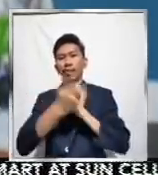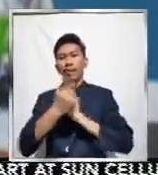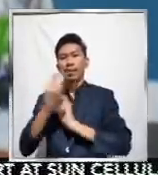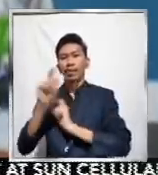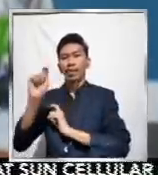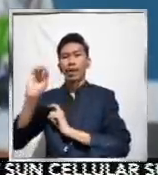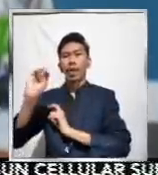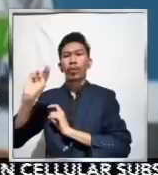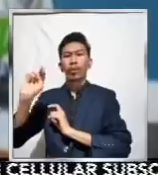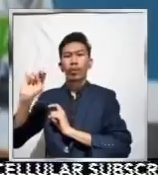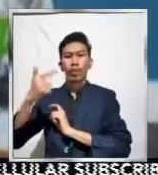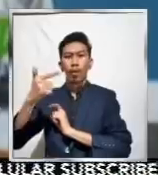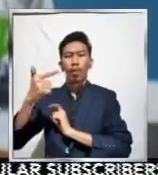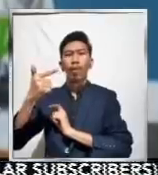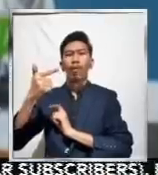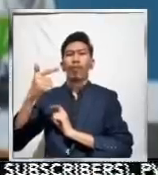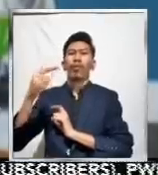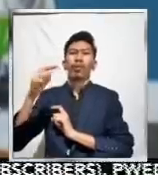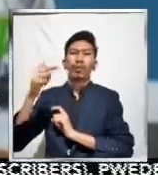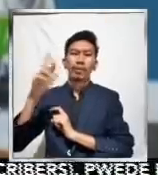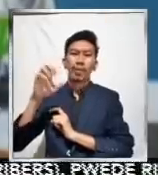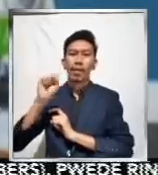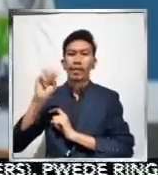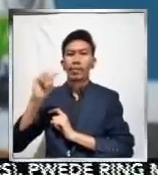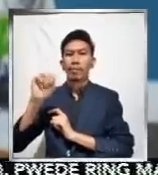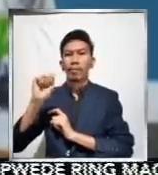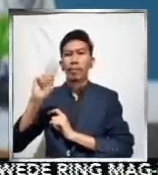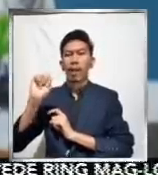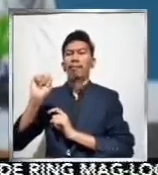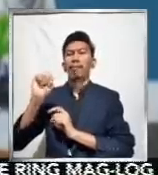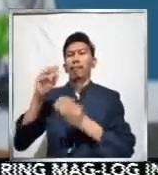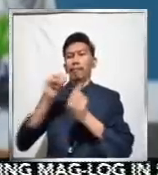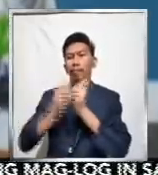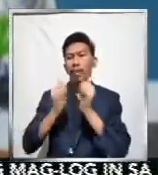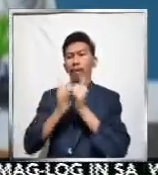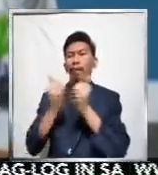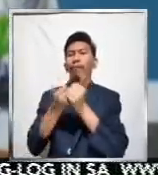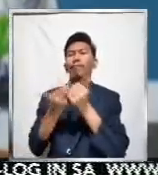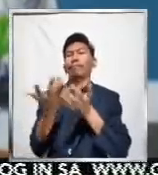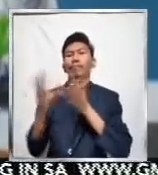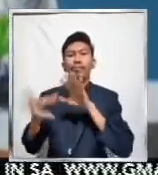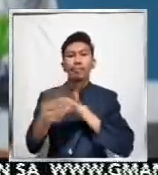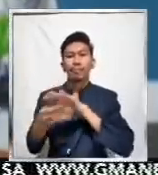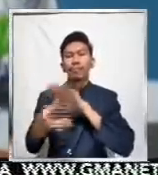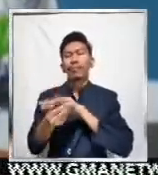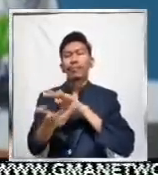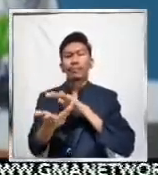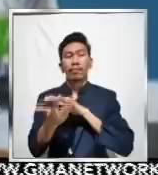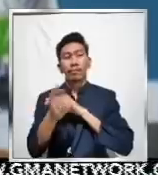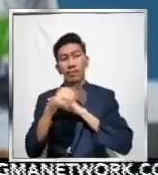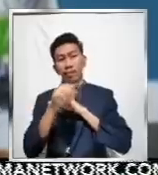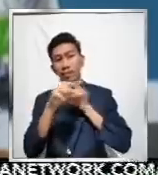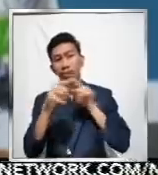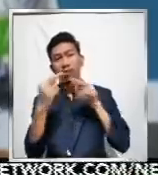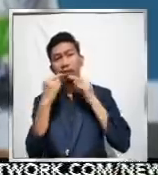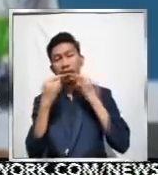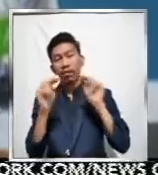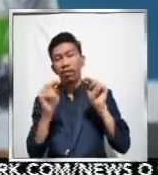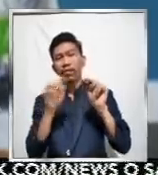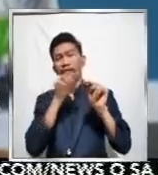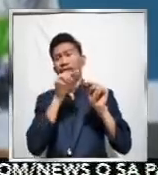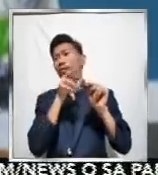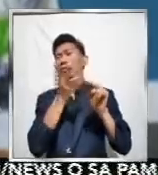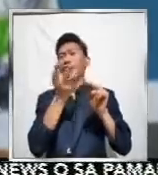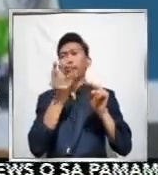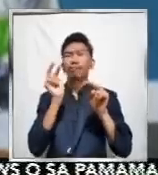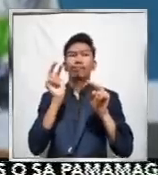nyo narinig yun sa mga tao nyo na ganun ho ang trato sa kongreso ng inyong news department